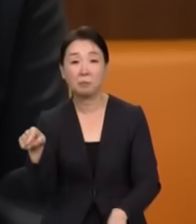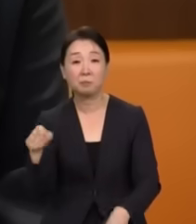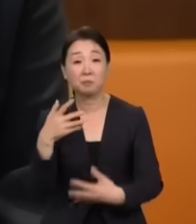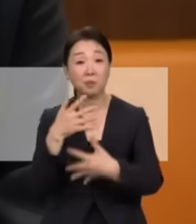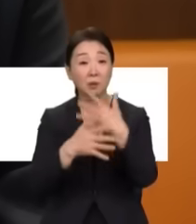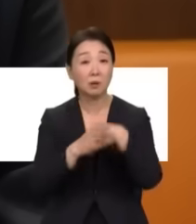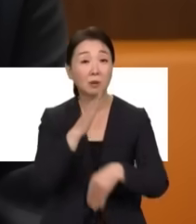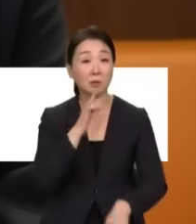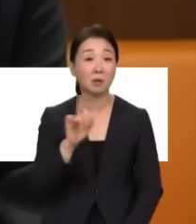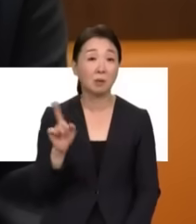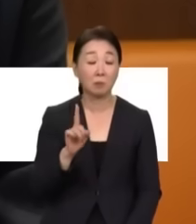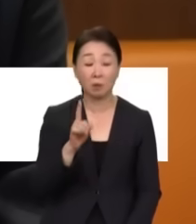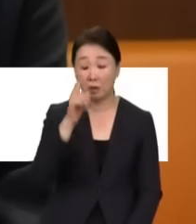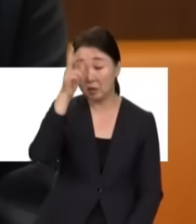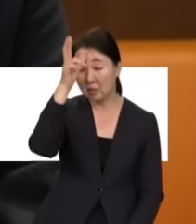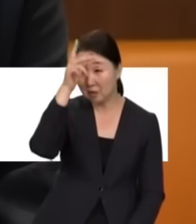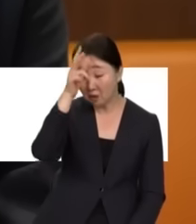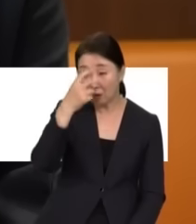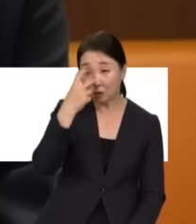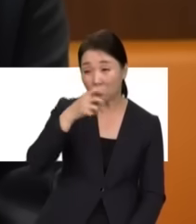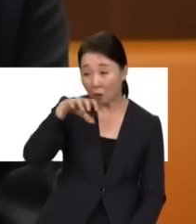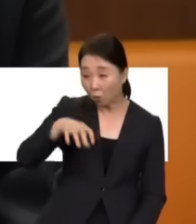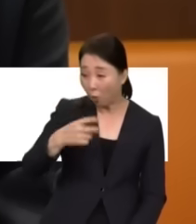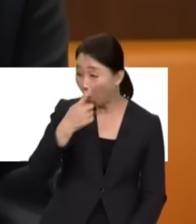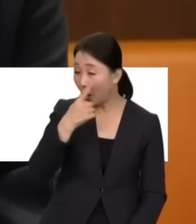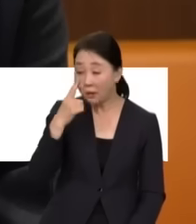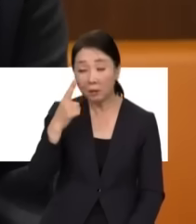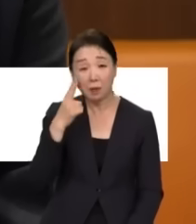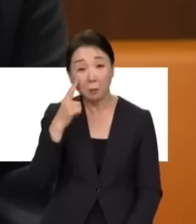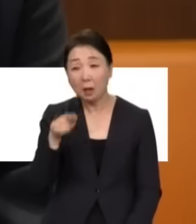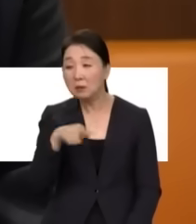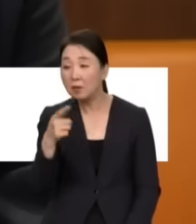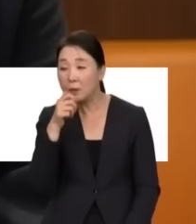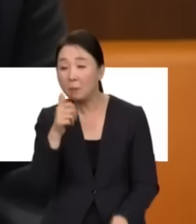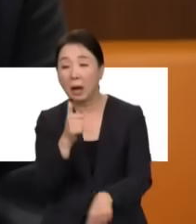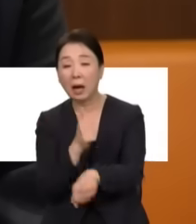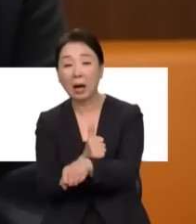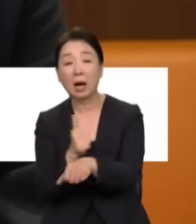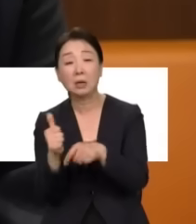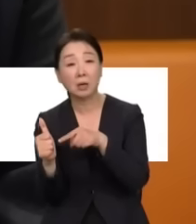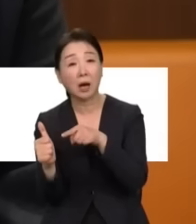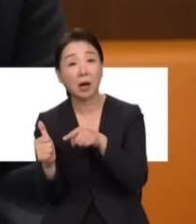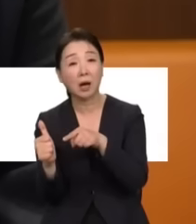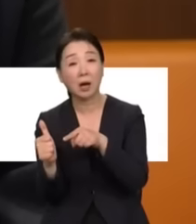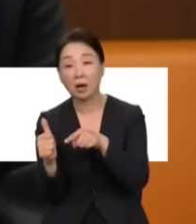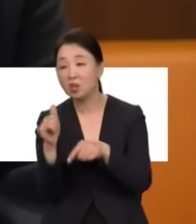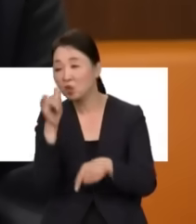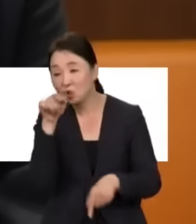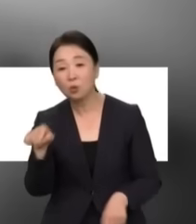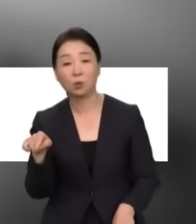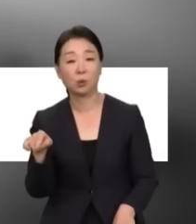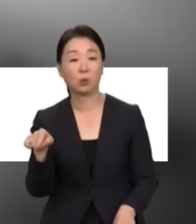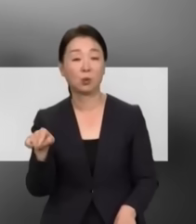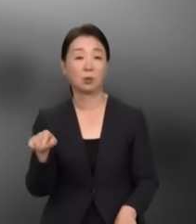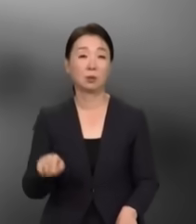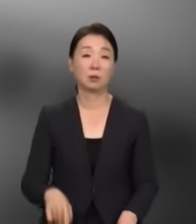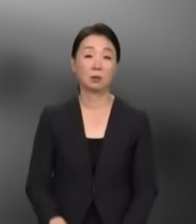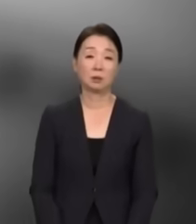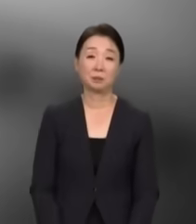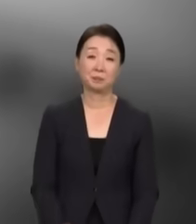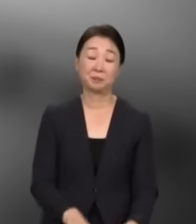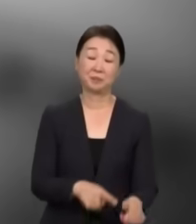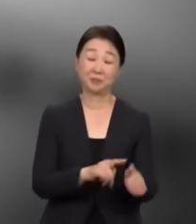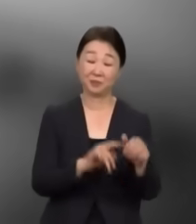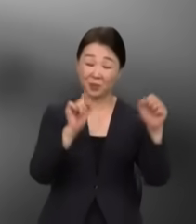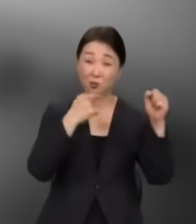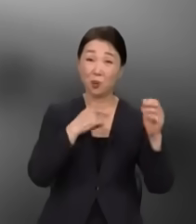영상들 실제로 경찰 수사극향에서 확인해 보니까 그 옆에 마약이라는 특정된 그 물체가 있었다고 저한테. AC가